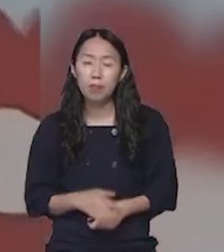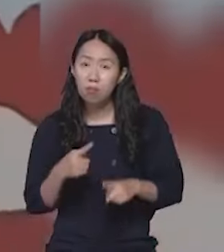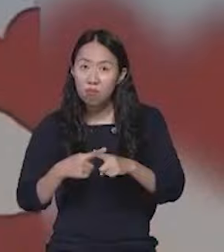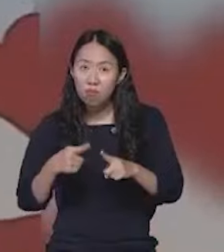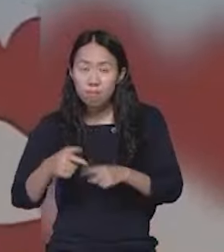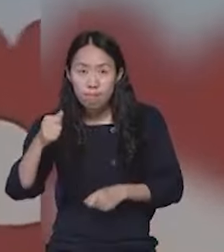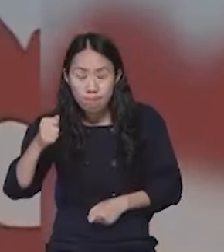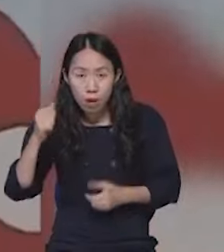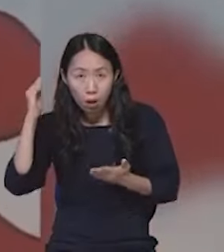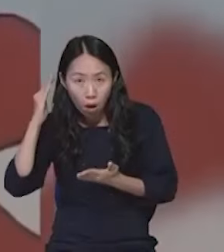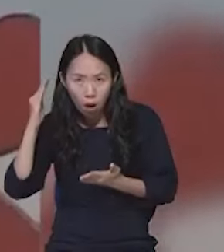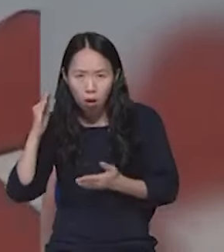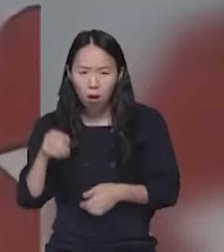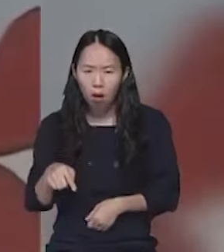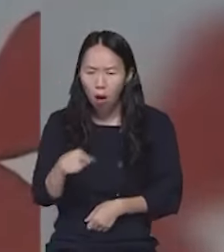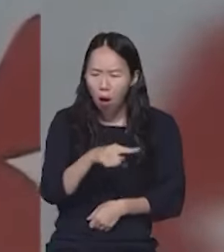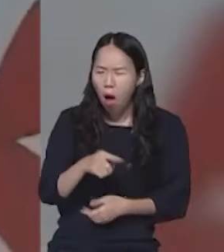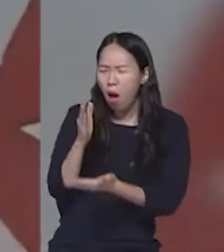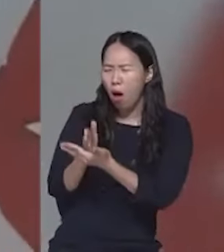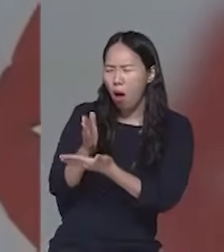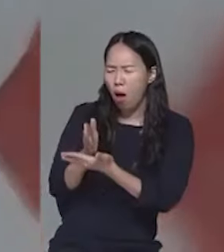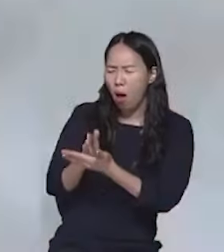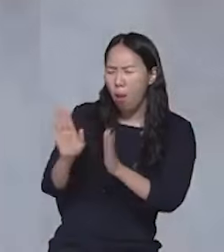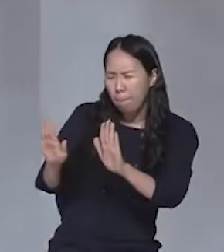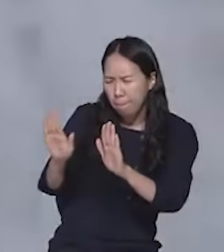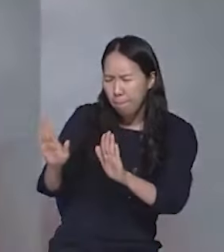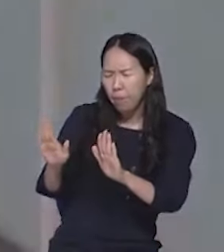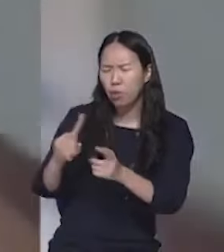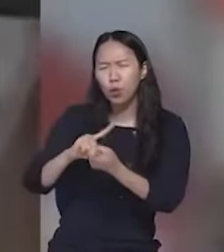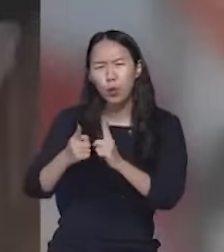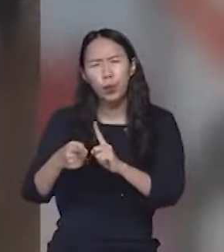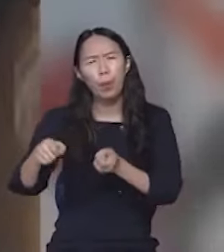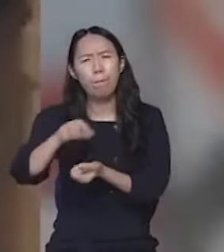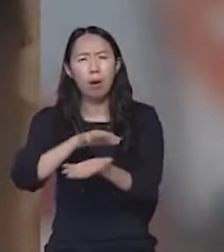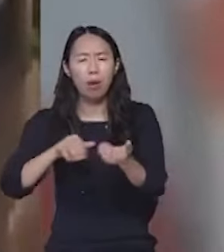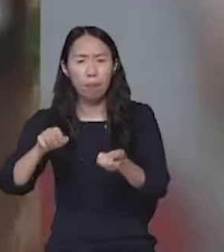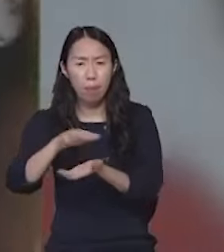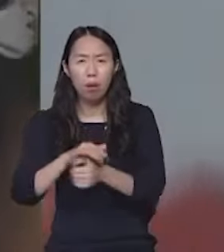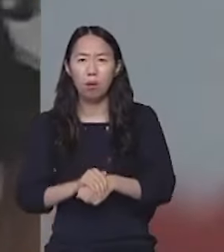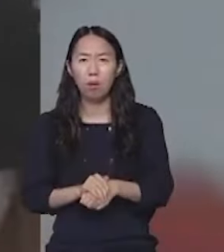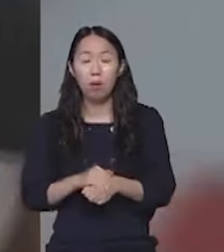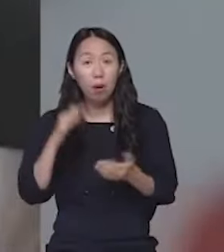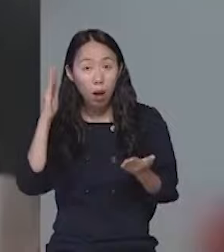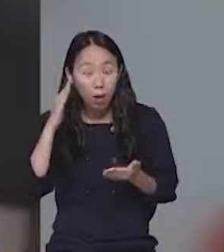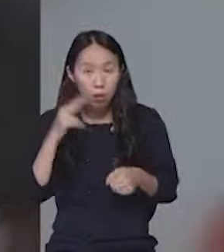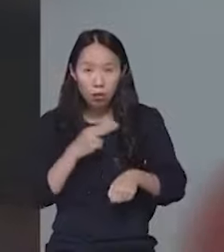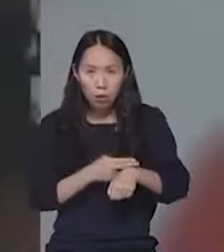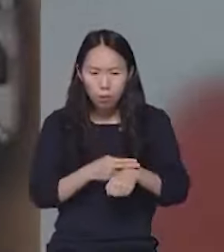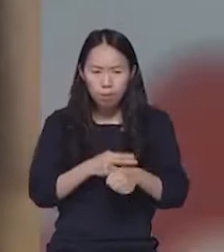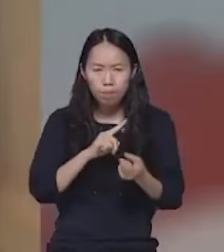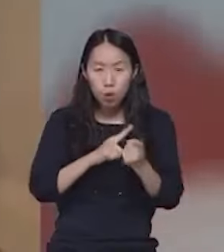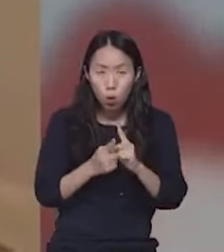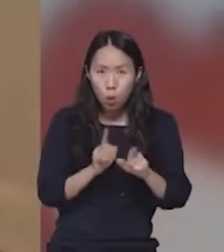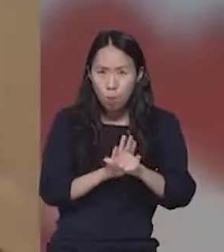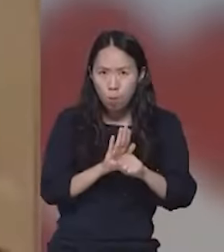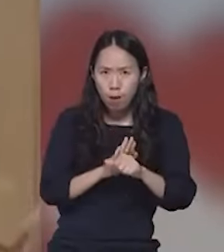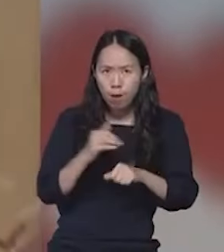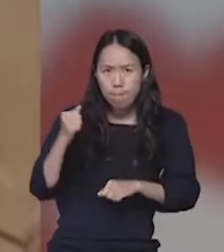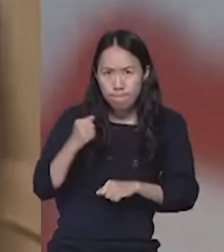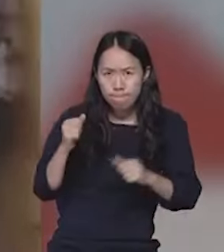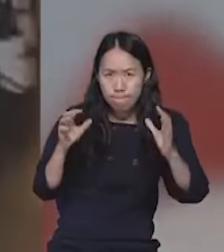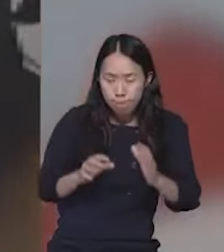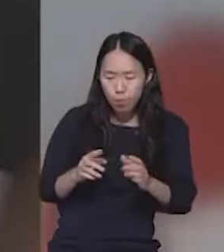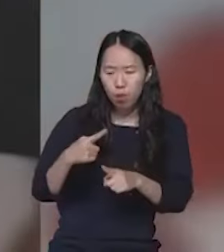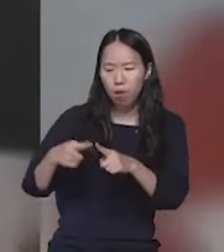흉기를 든 학생과 이를 말리는 학생이 몸싸움을 벌입니다. 주변에 있던 학생과 선생님들이 힘을 합쳐 겨우